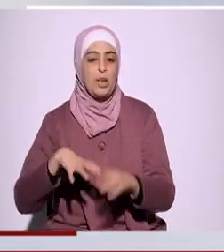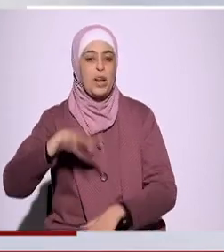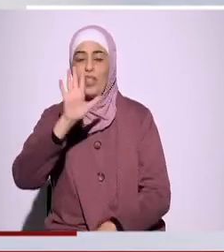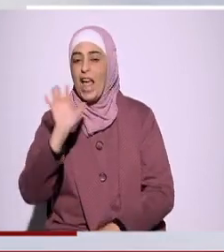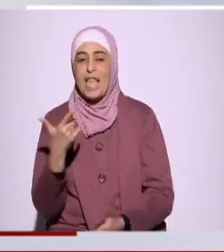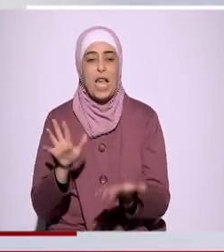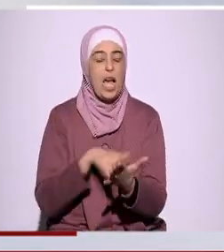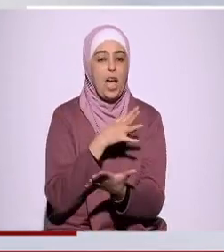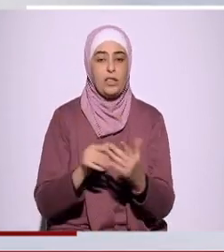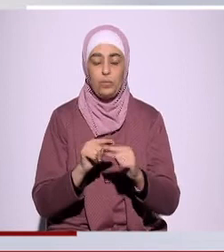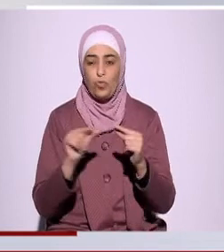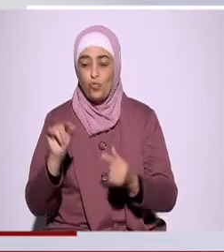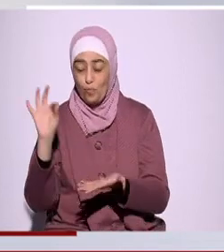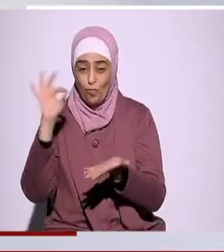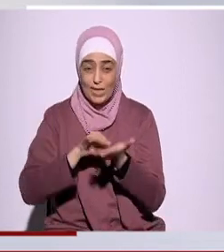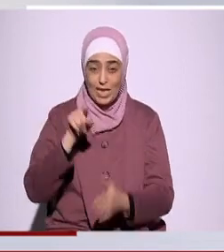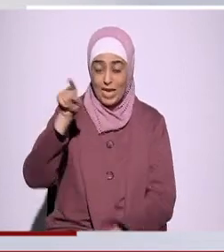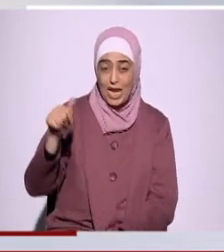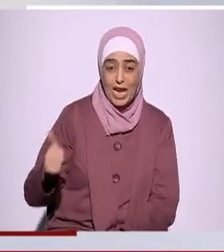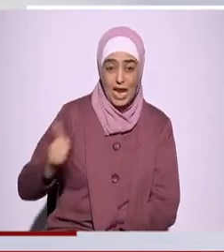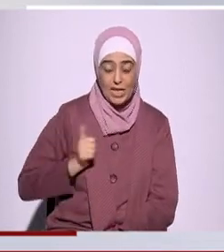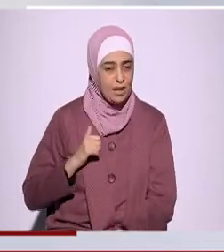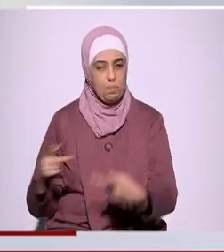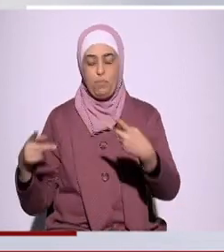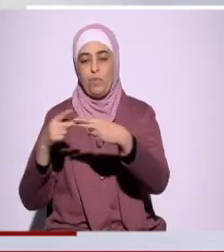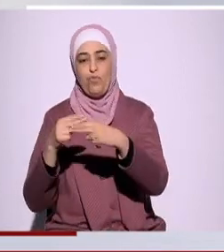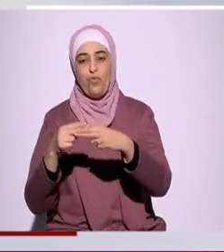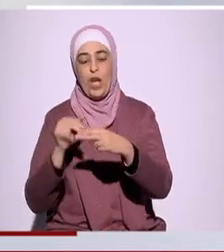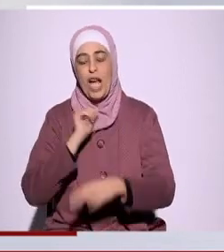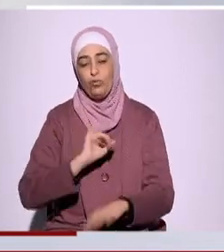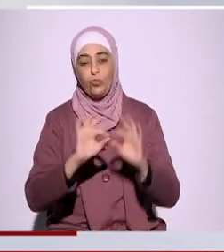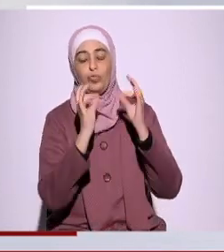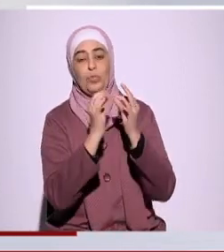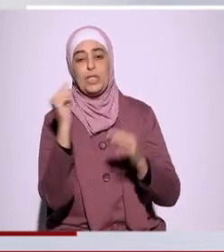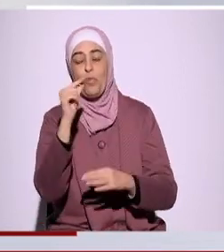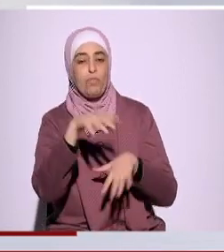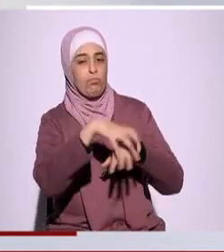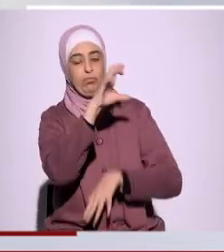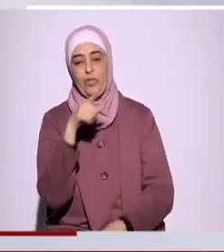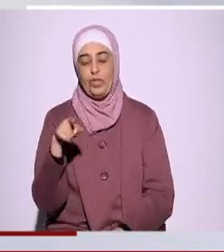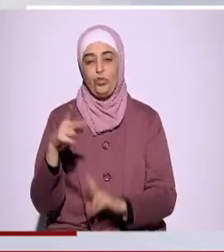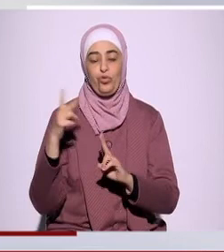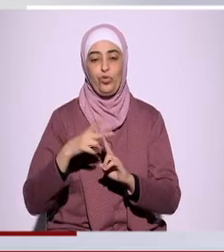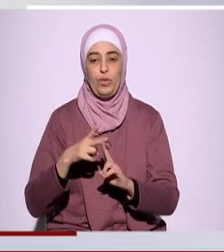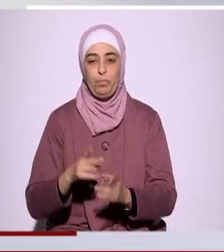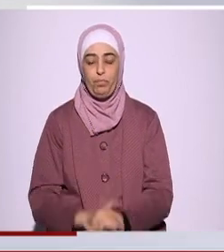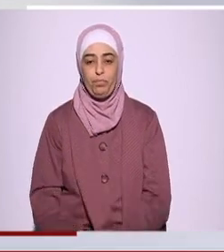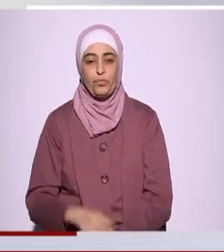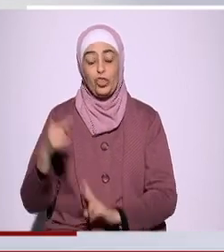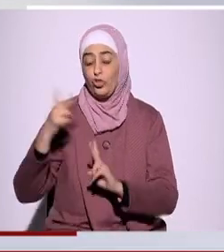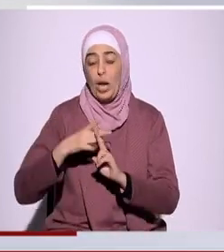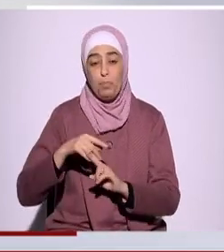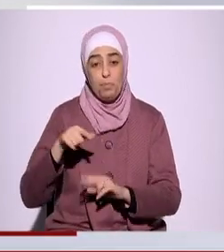طريق ترسم له من خلال المحاور او من خلال المجتمع الدولي. الشعب السوداني شعب ذات